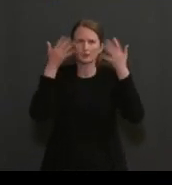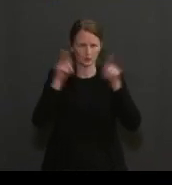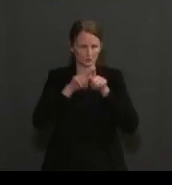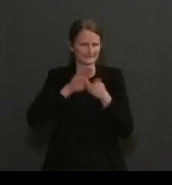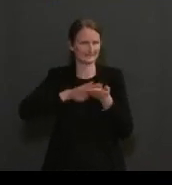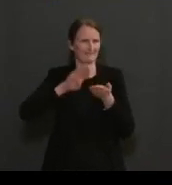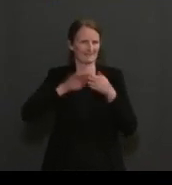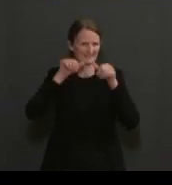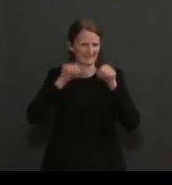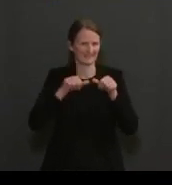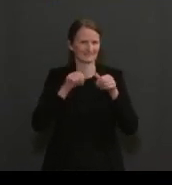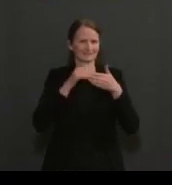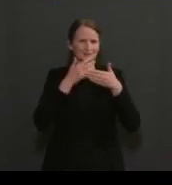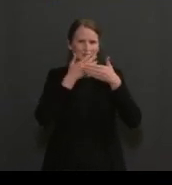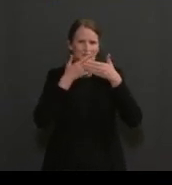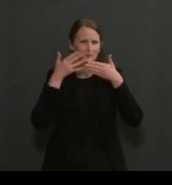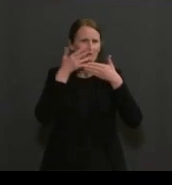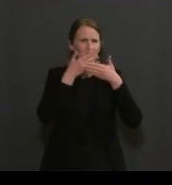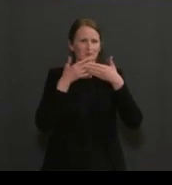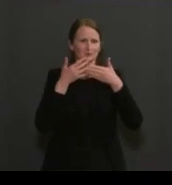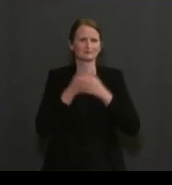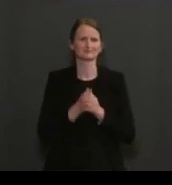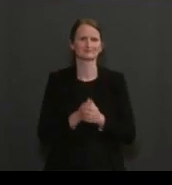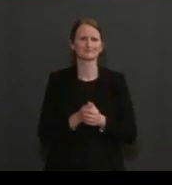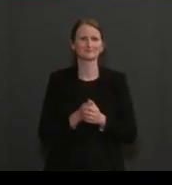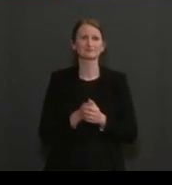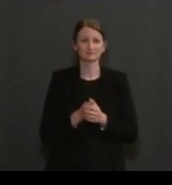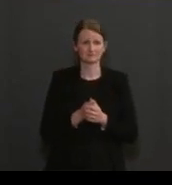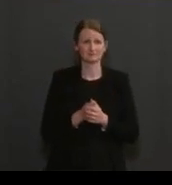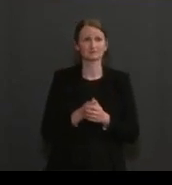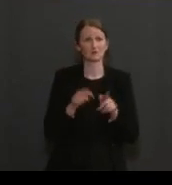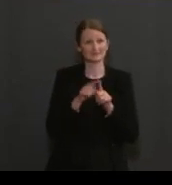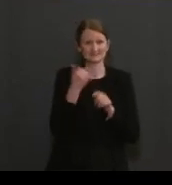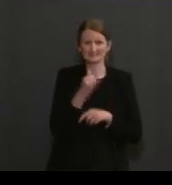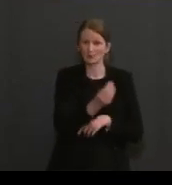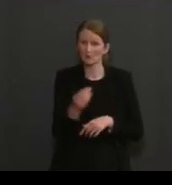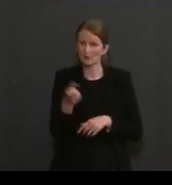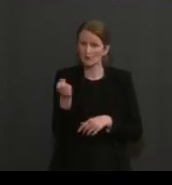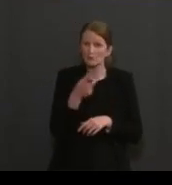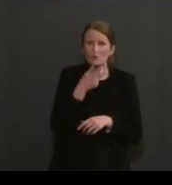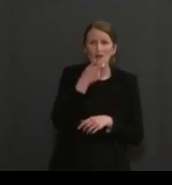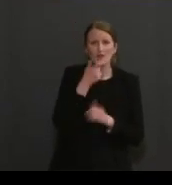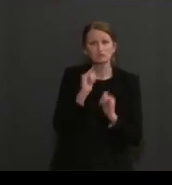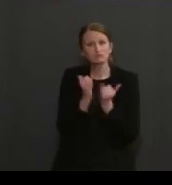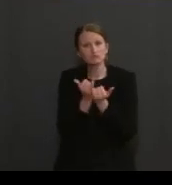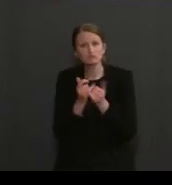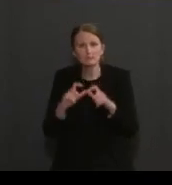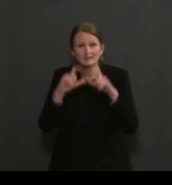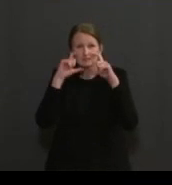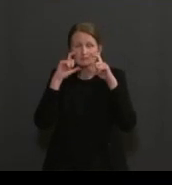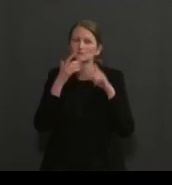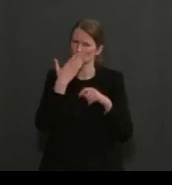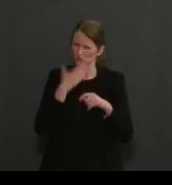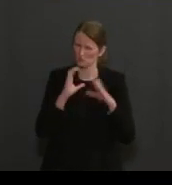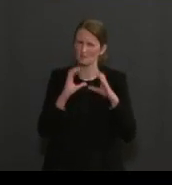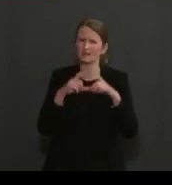un masque et de le tenir de manière raisonnable, sont invités à le faire en classe. Le troisième